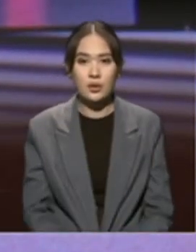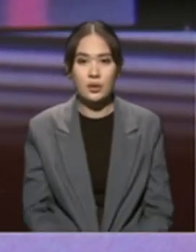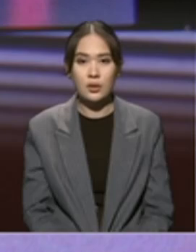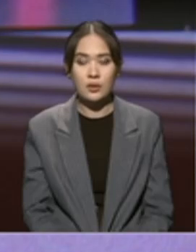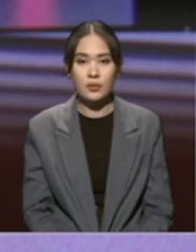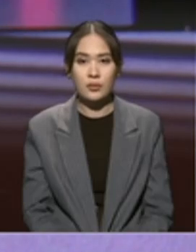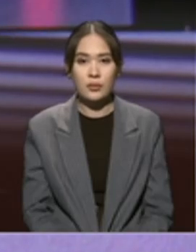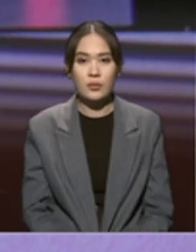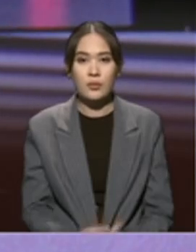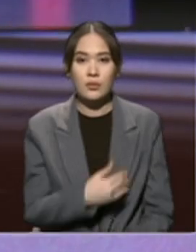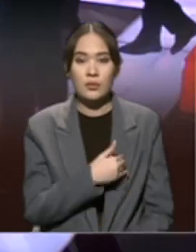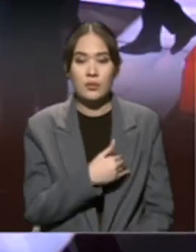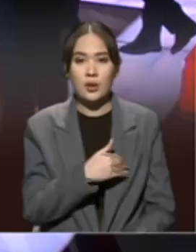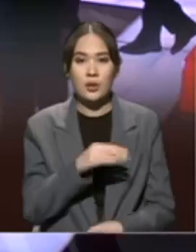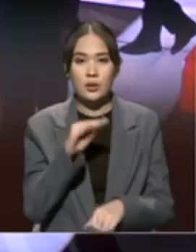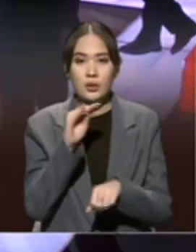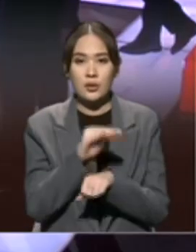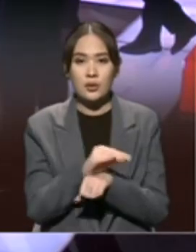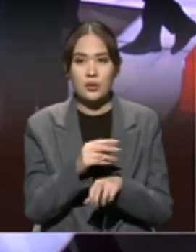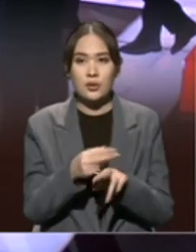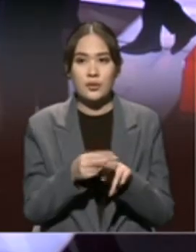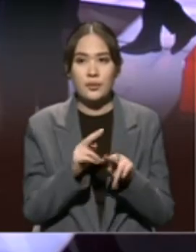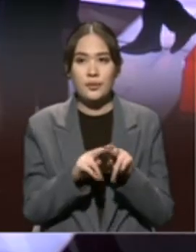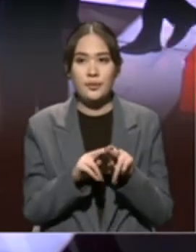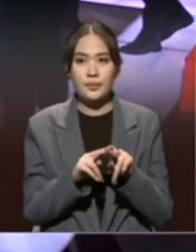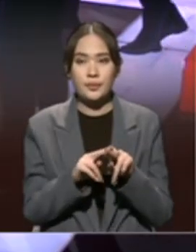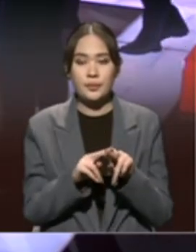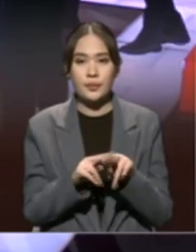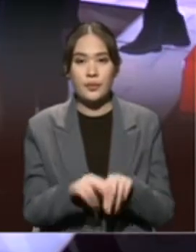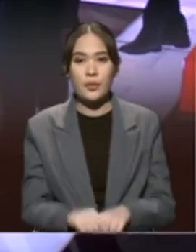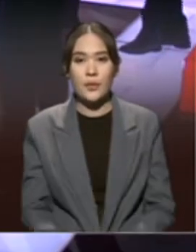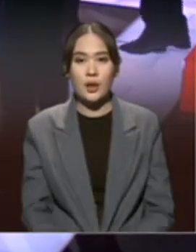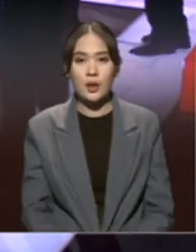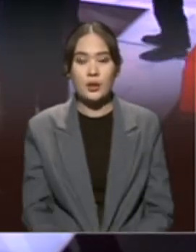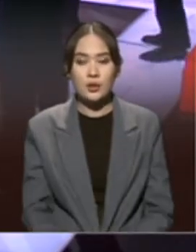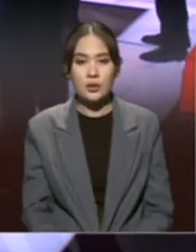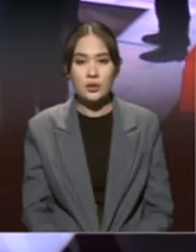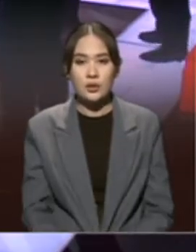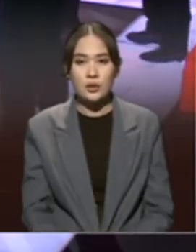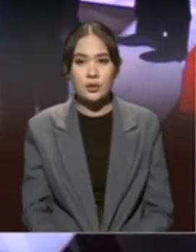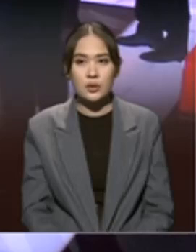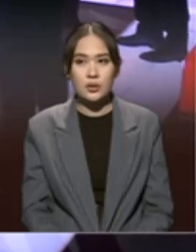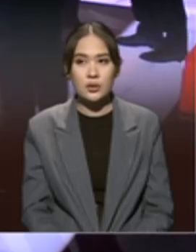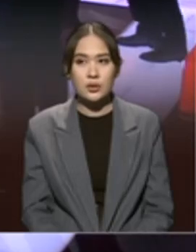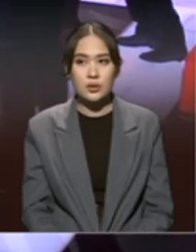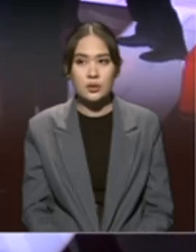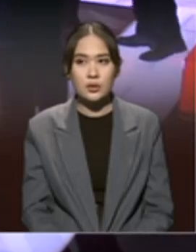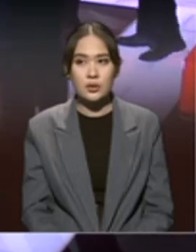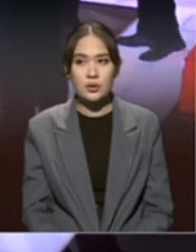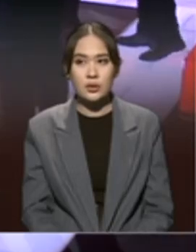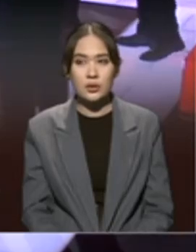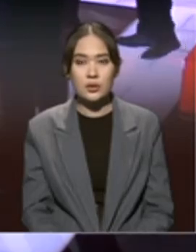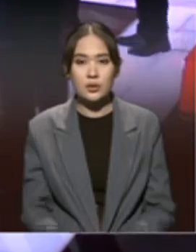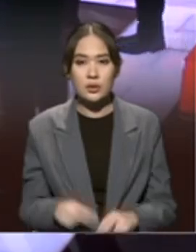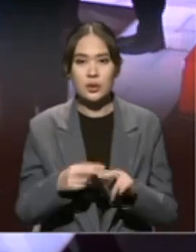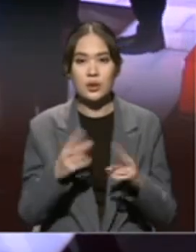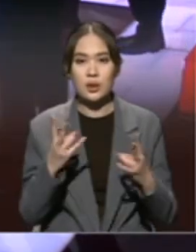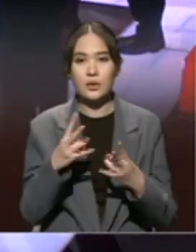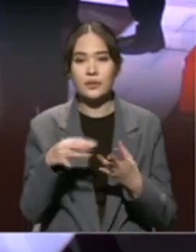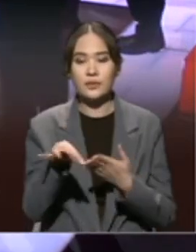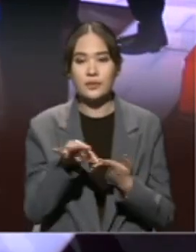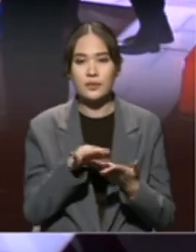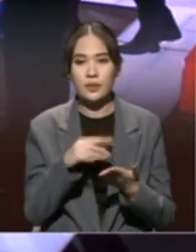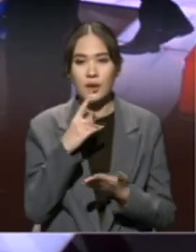жерде қосып кетсем бола ма? Жаңа айтқым келеді. Сіз рұқсат сұрап сөйледіңіз кейін енді. Жоқ, үлкен кісілер рұқсат сұрамай көріп кету керек қой. Жоқ,